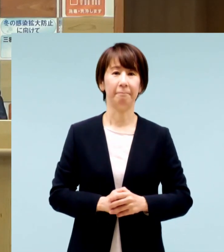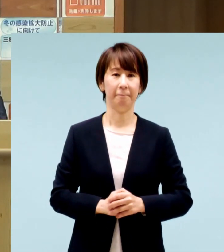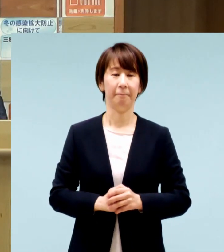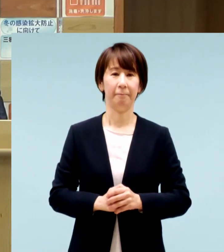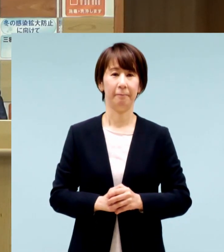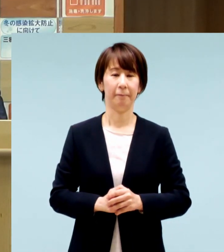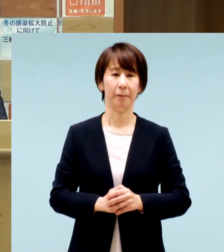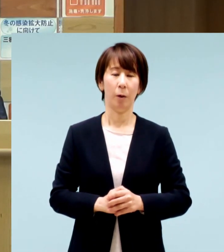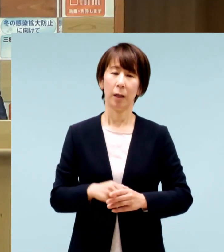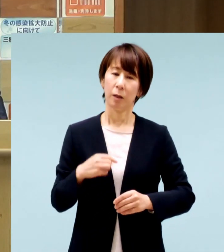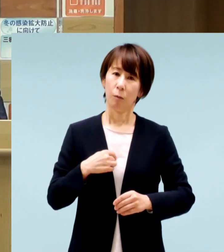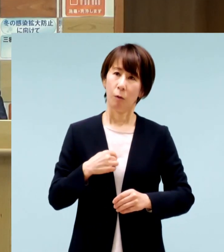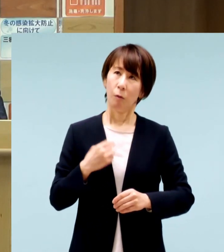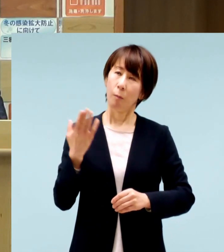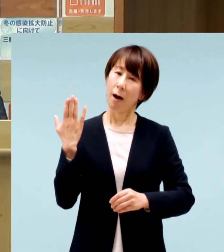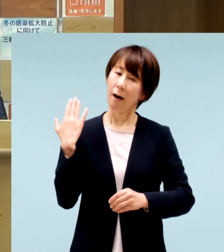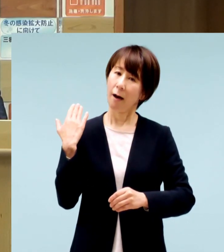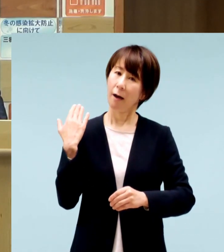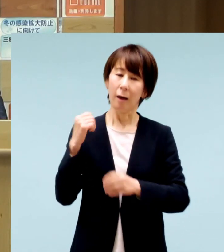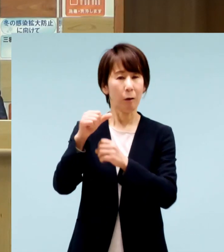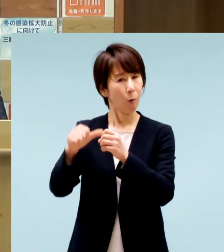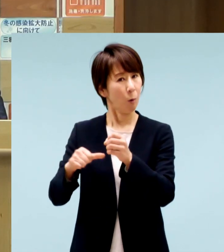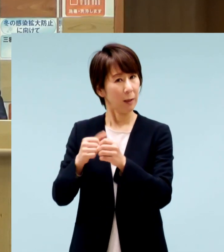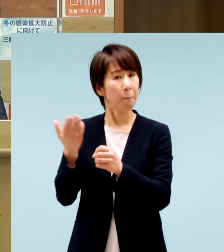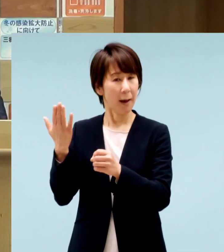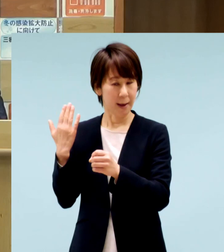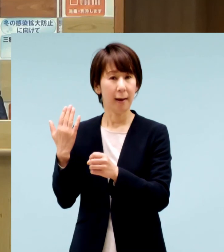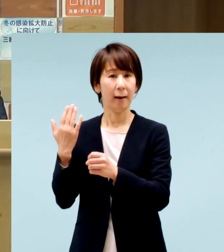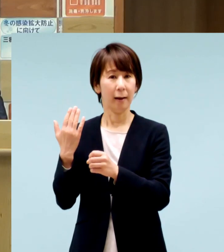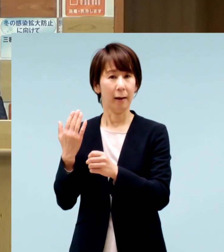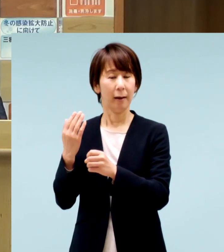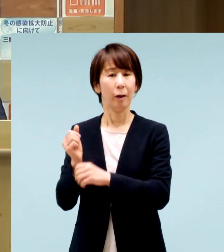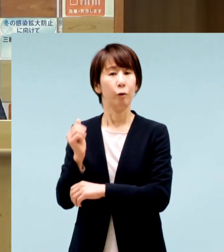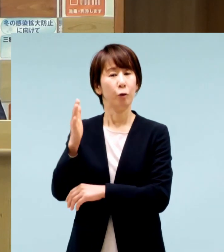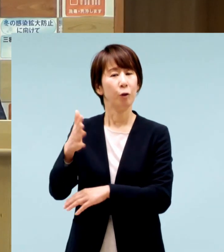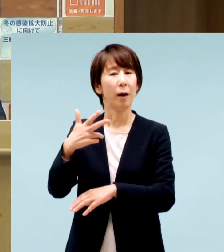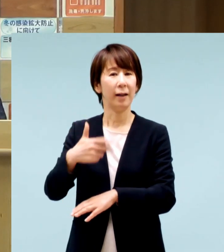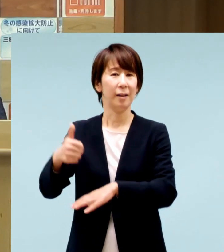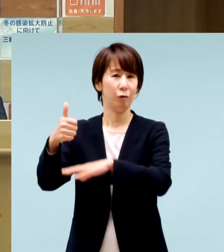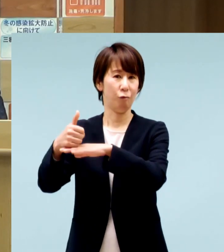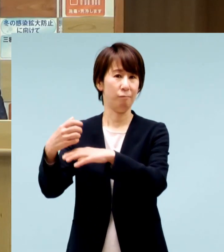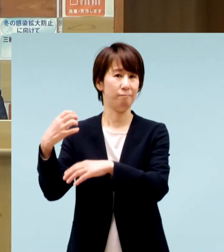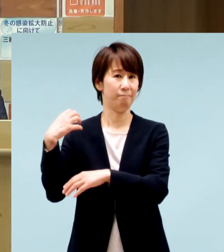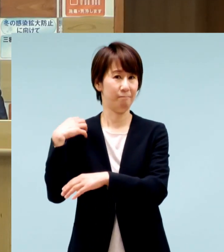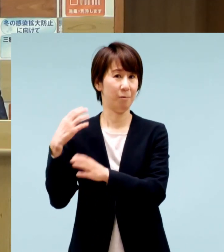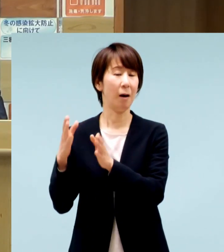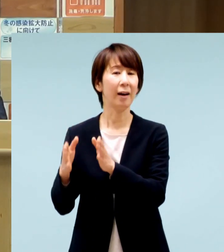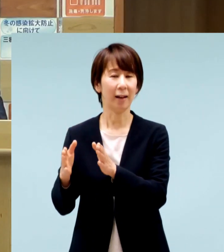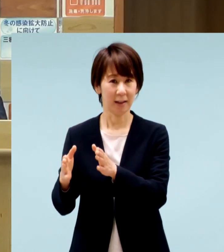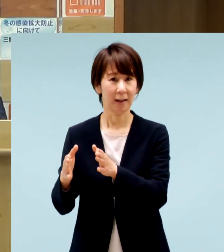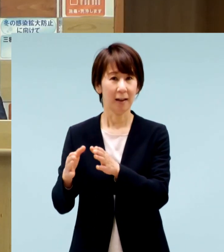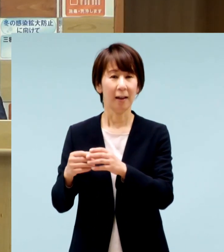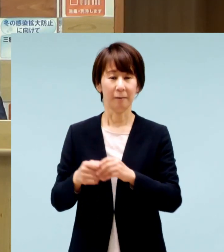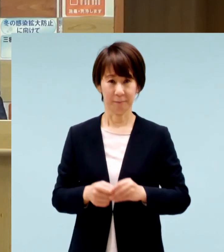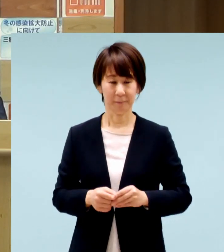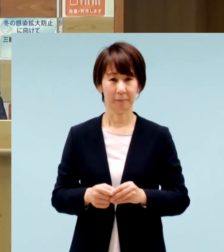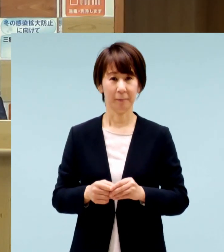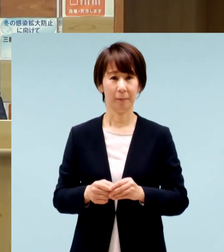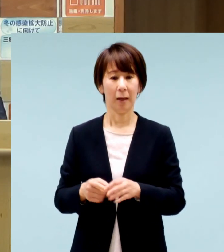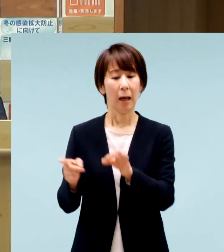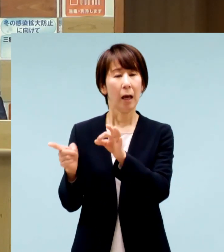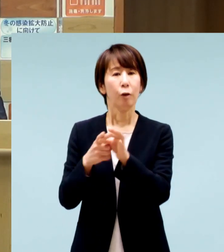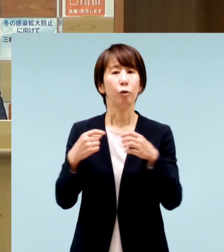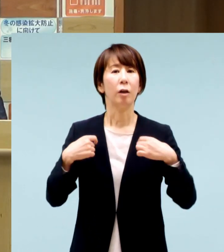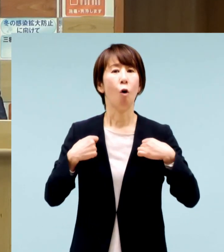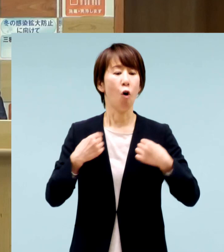、夕張の市長だった時にユニフォームの発表会見があって、その時に大